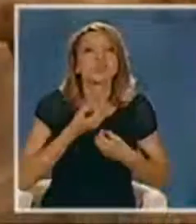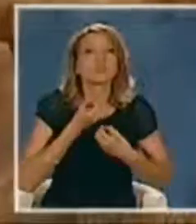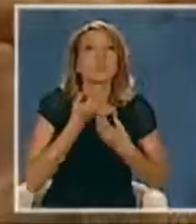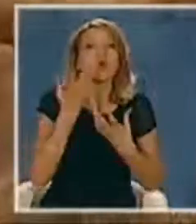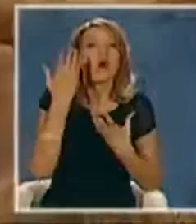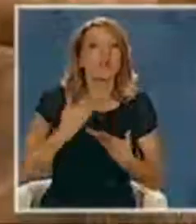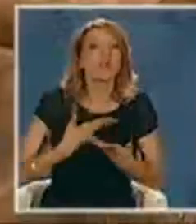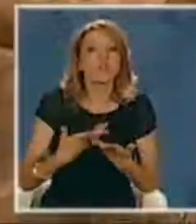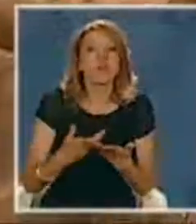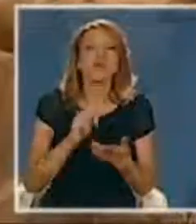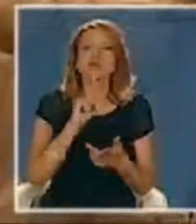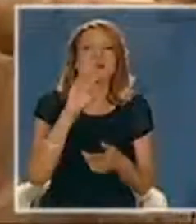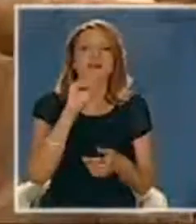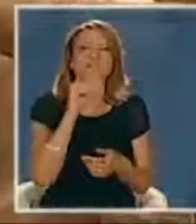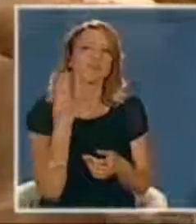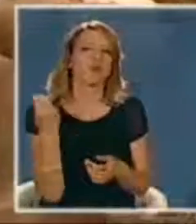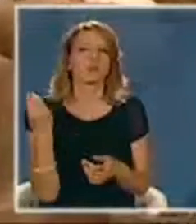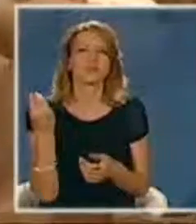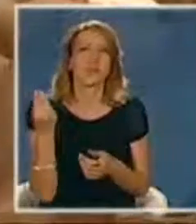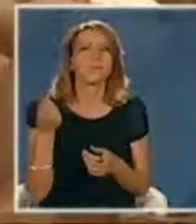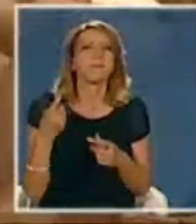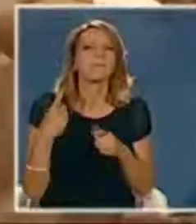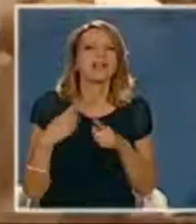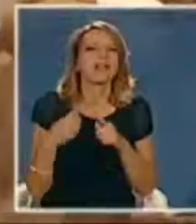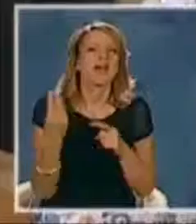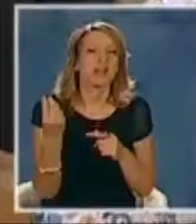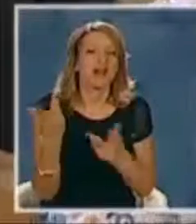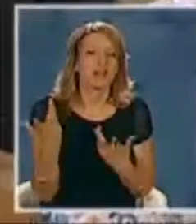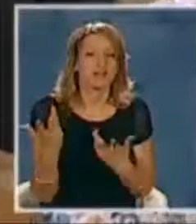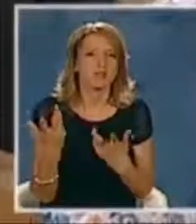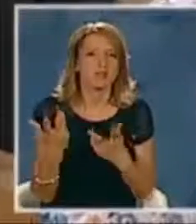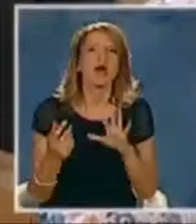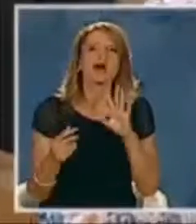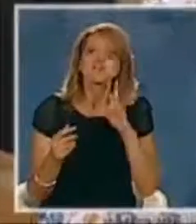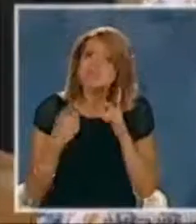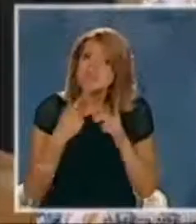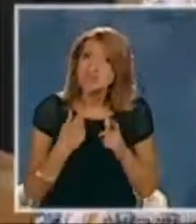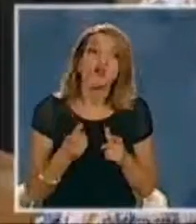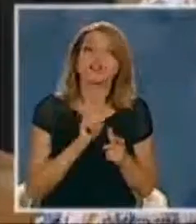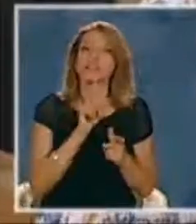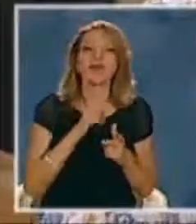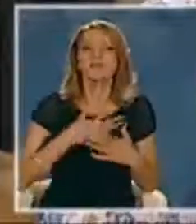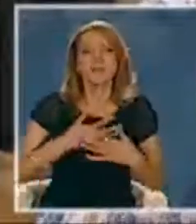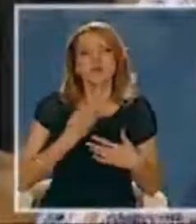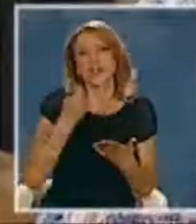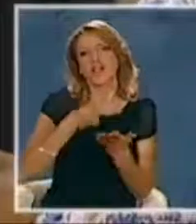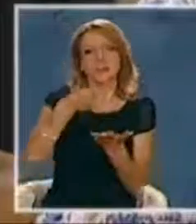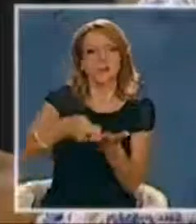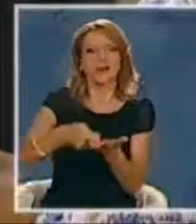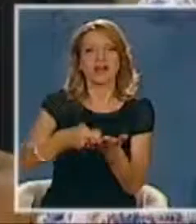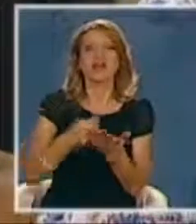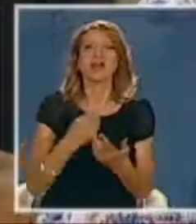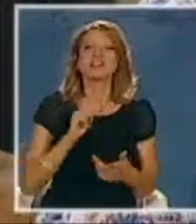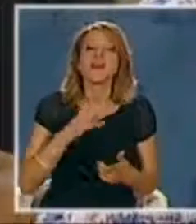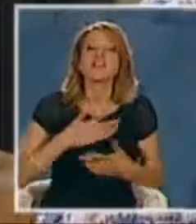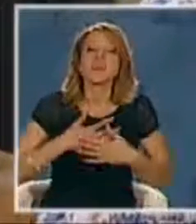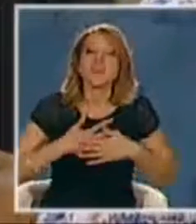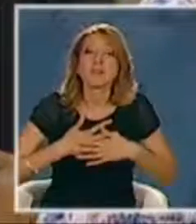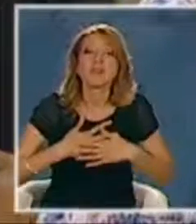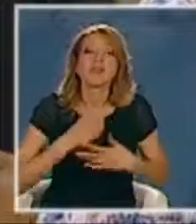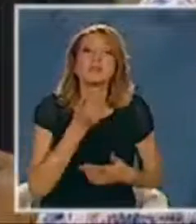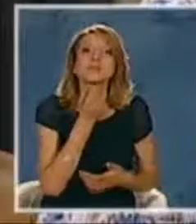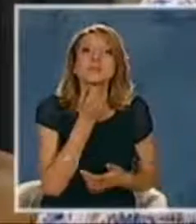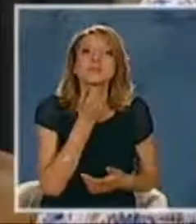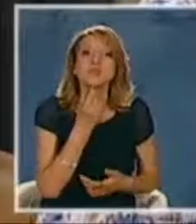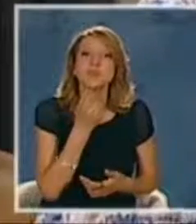начин. Затова по-скоро трябва да човек да благодари с думи, защото думите са енергия, която ни